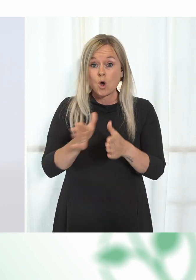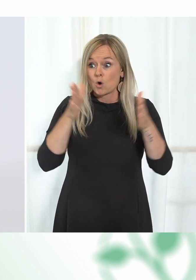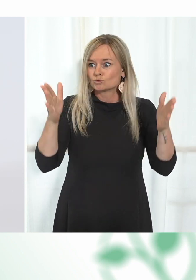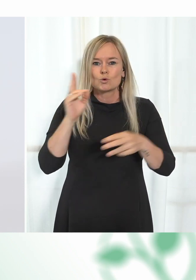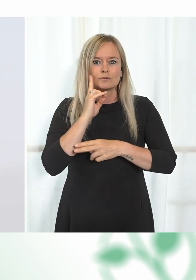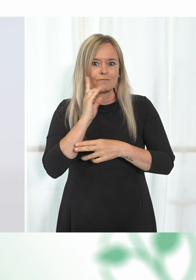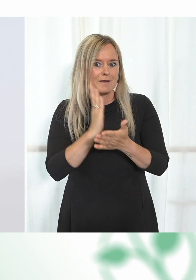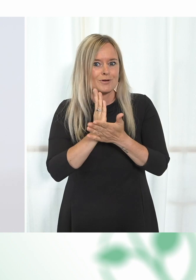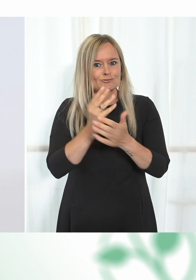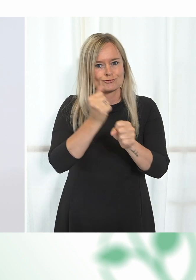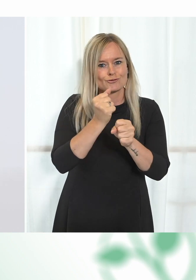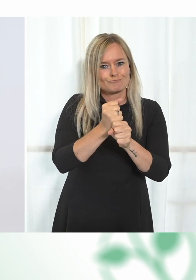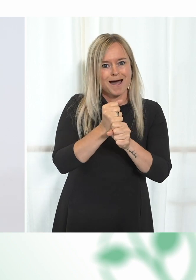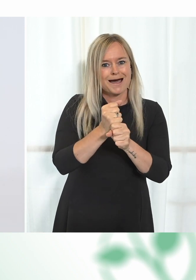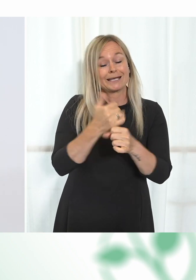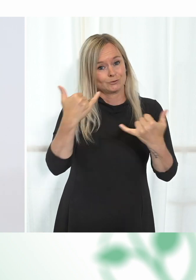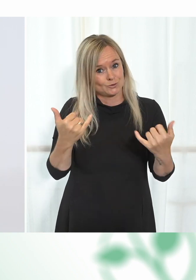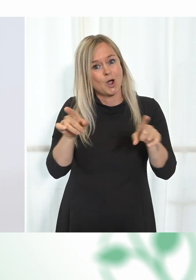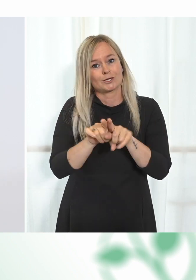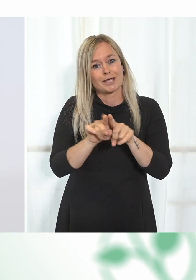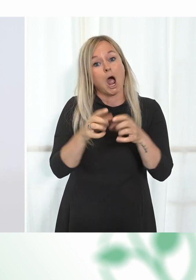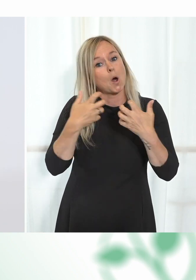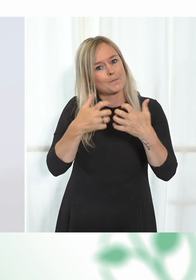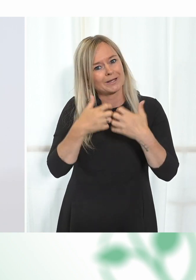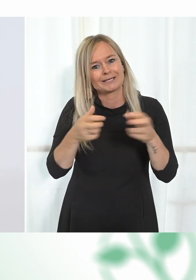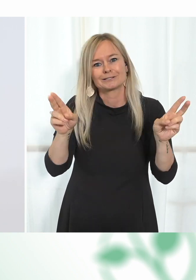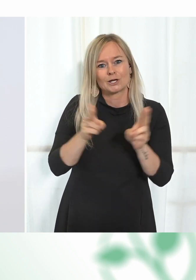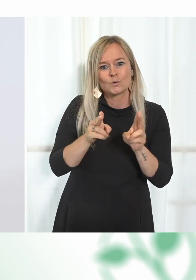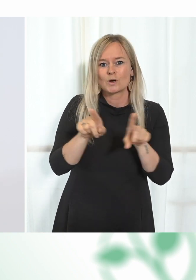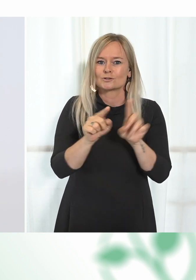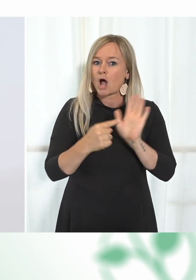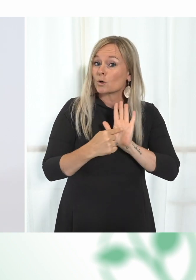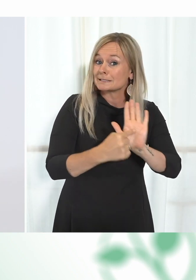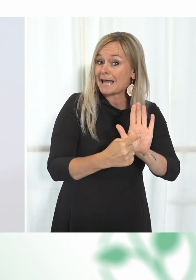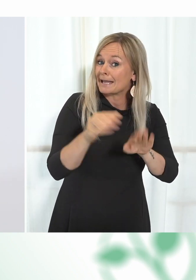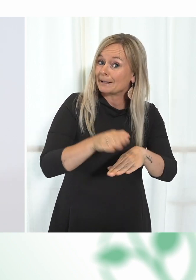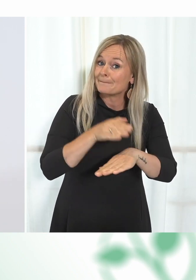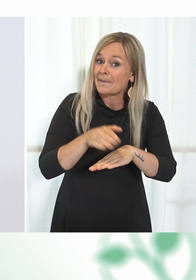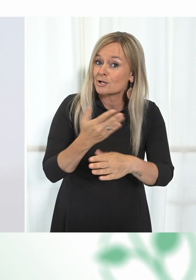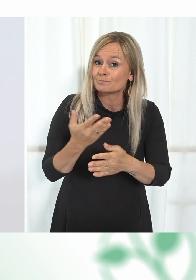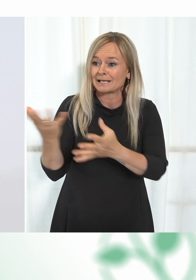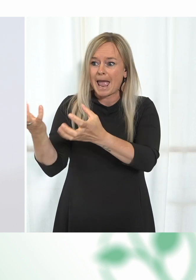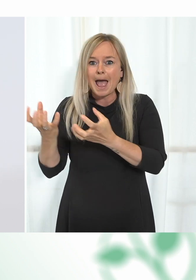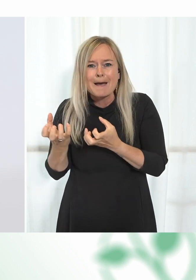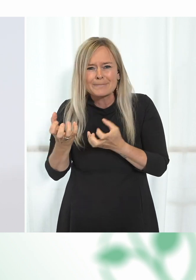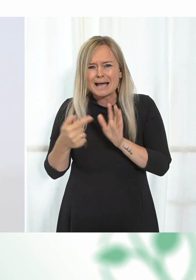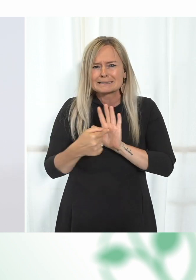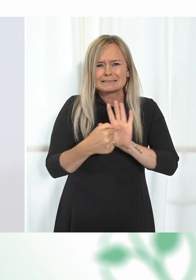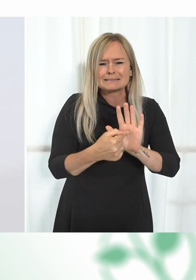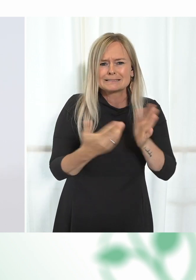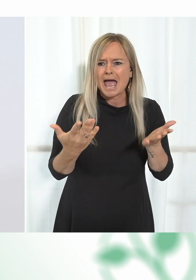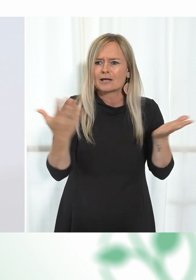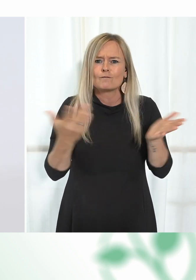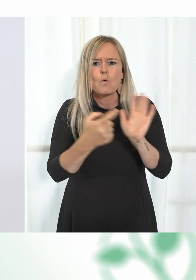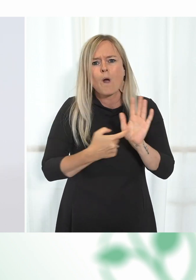werden davon berichten, dass auch das, was wir machen werden, wir werden Ihnen Best-Practice-Beispiele zeigen. Wir werden aus der Praxis heraus sehen, was sind denn die Herausforderungen, was sind